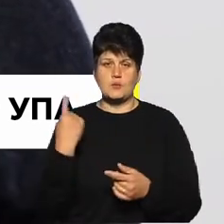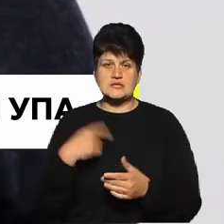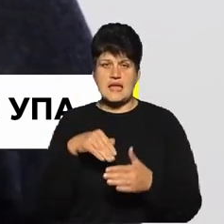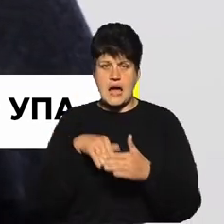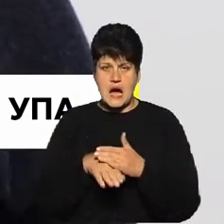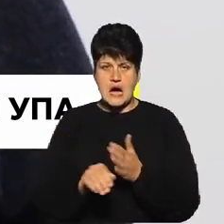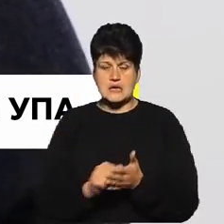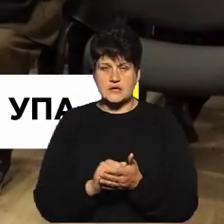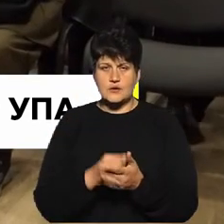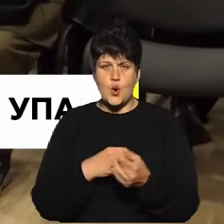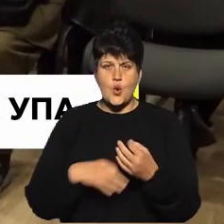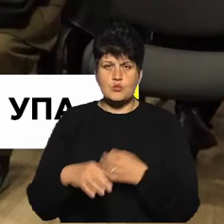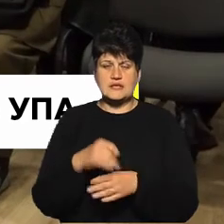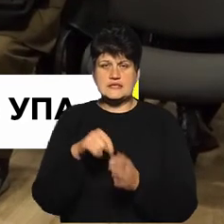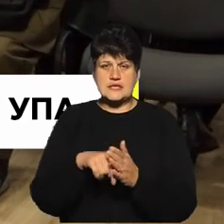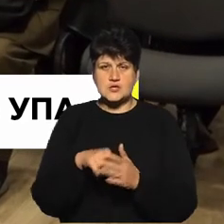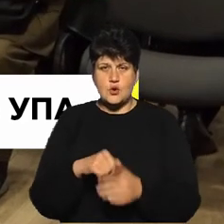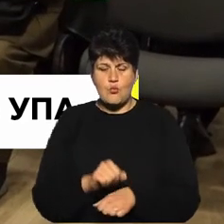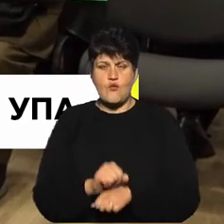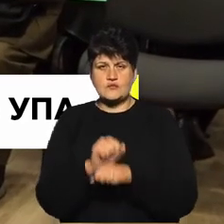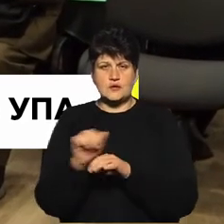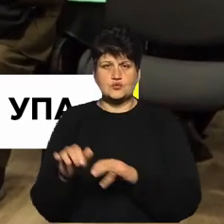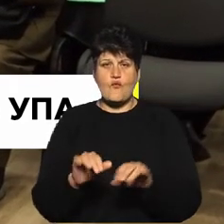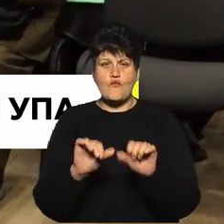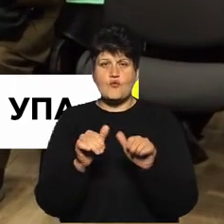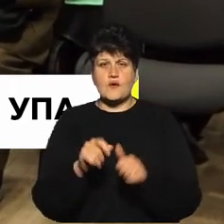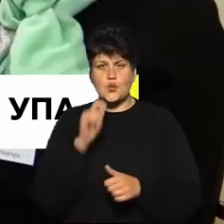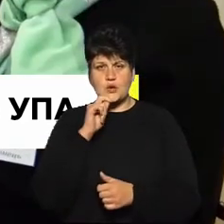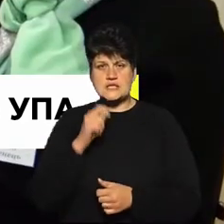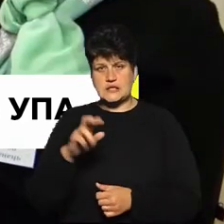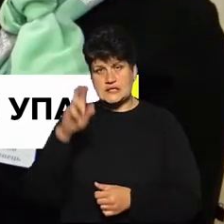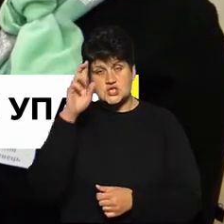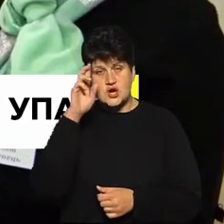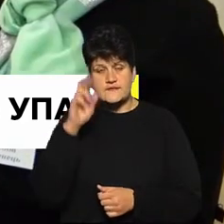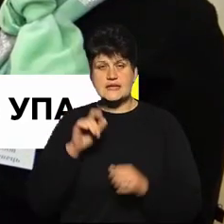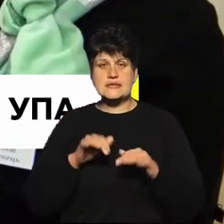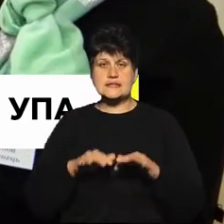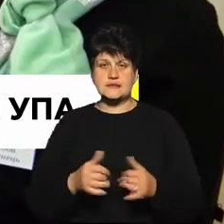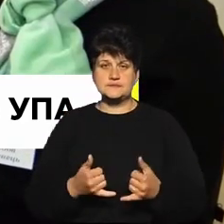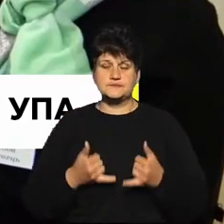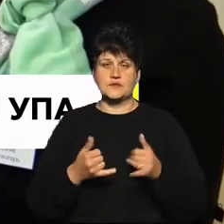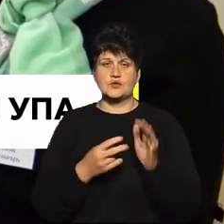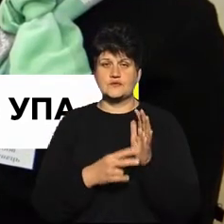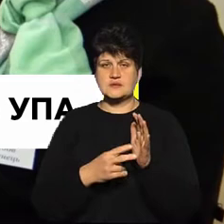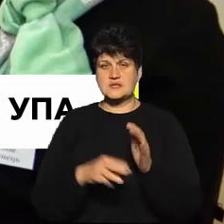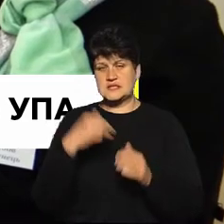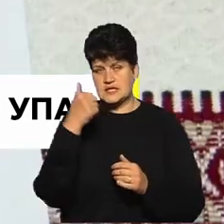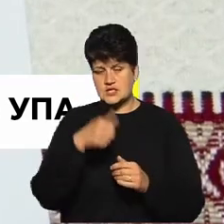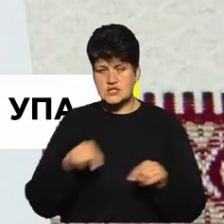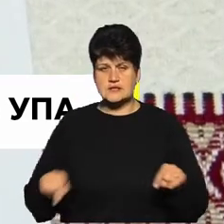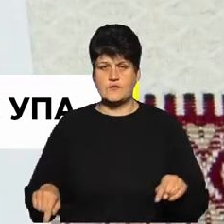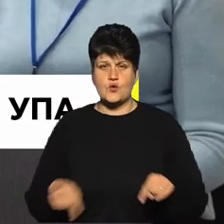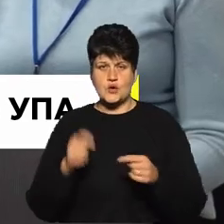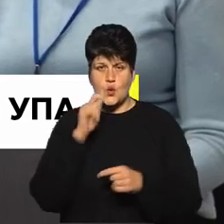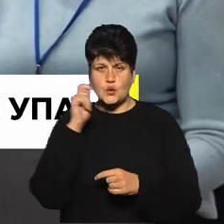обговорили значення повстанського руху у формуванні української державності. Захід приурочили до 80-річчя створення Української